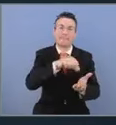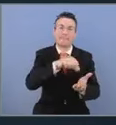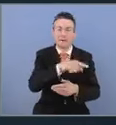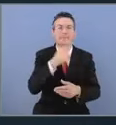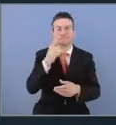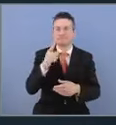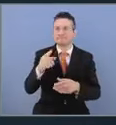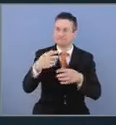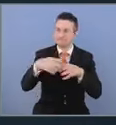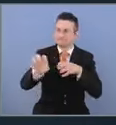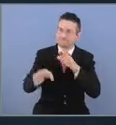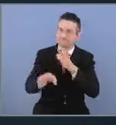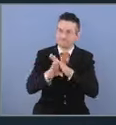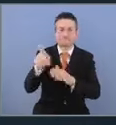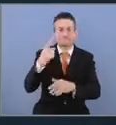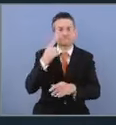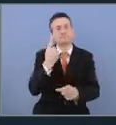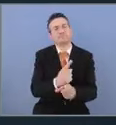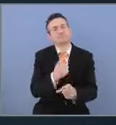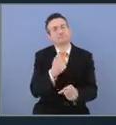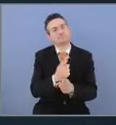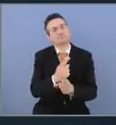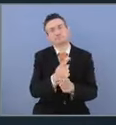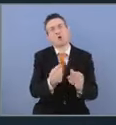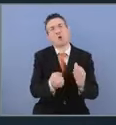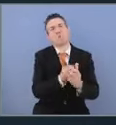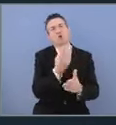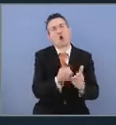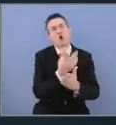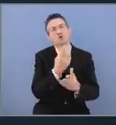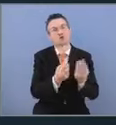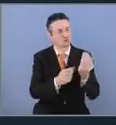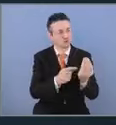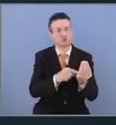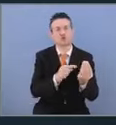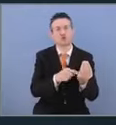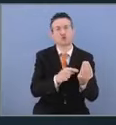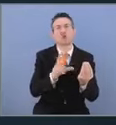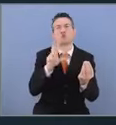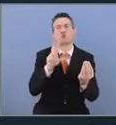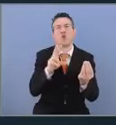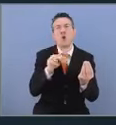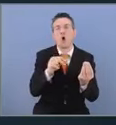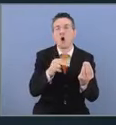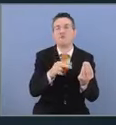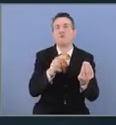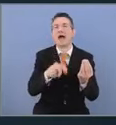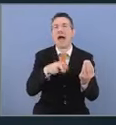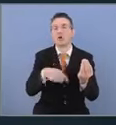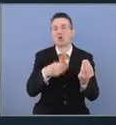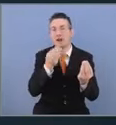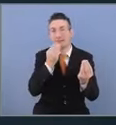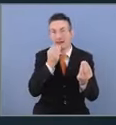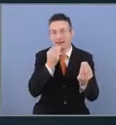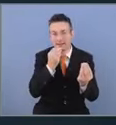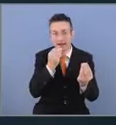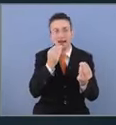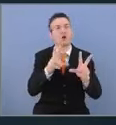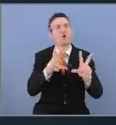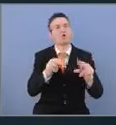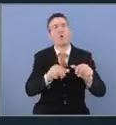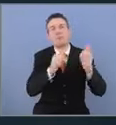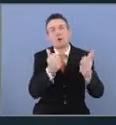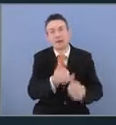portare l'innovazione di prodotto, di processo, quindi sia nuove produzioni agroalimentari, ma anche nuovo packaging, nuova modalità di dare sul